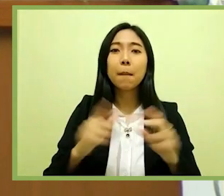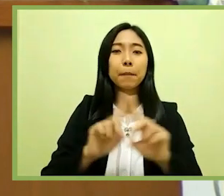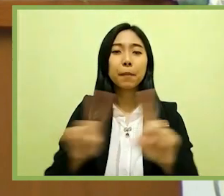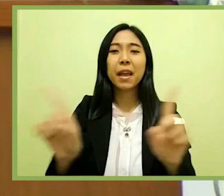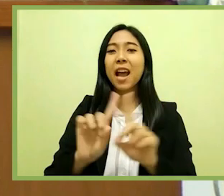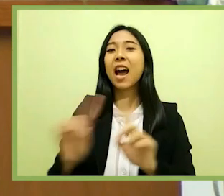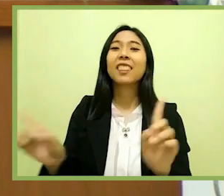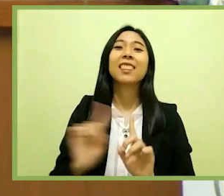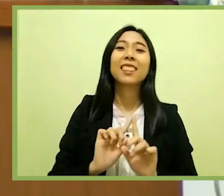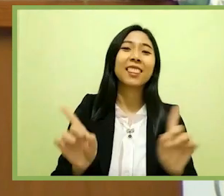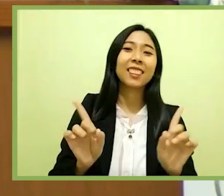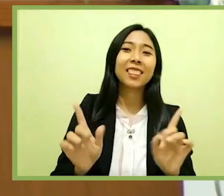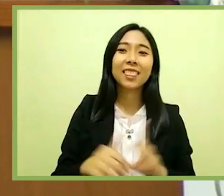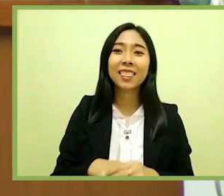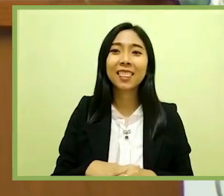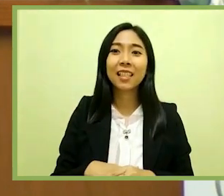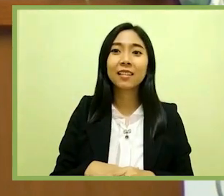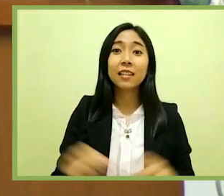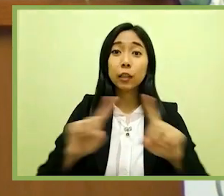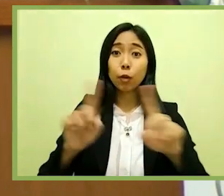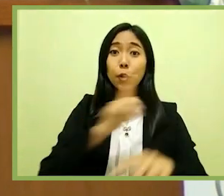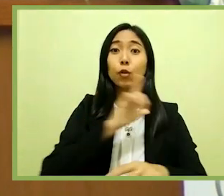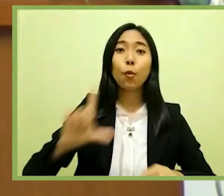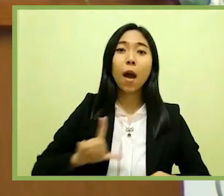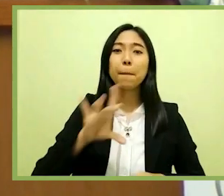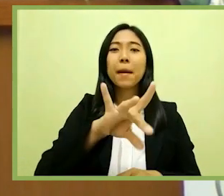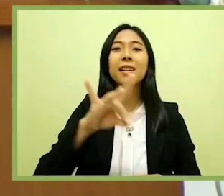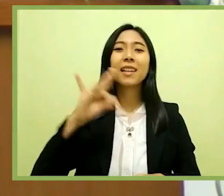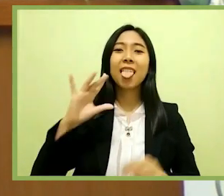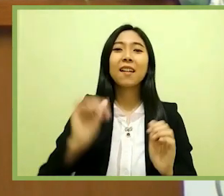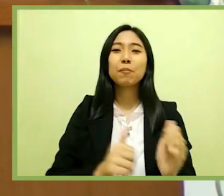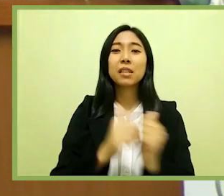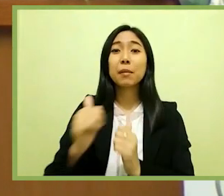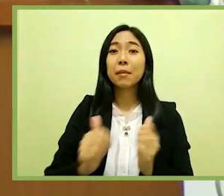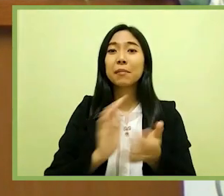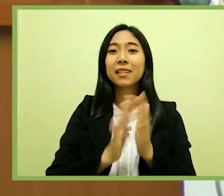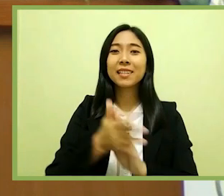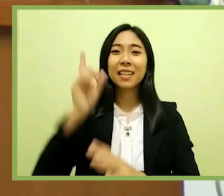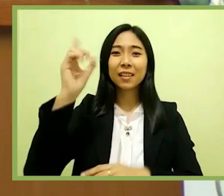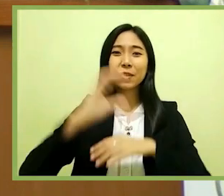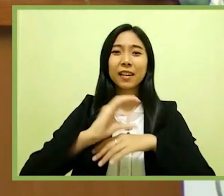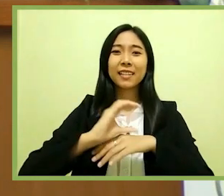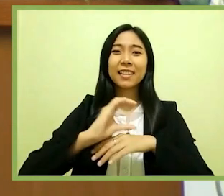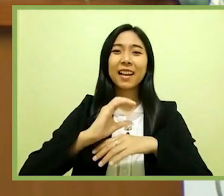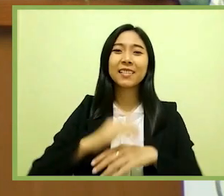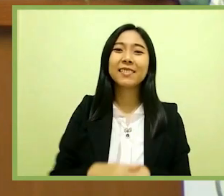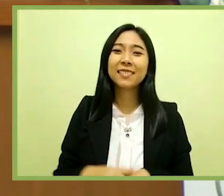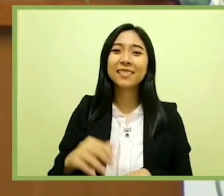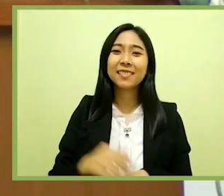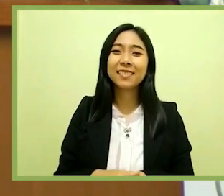keunikan, perbedaan-perbedaan, Tuhan panggil untuk bersama-sama menjadi satu di dalam